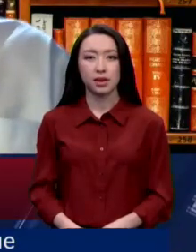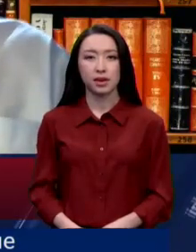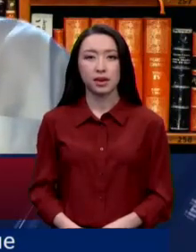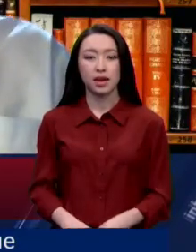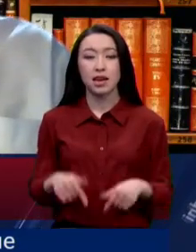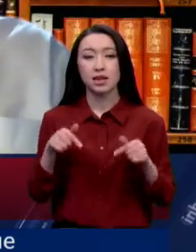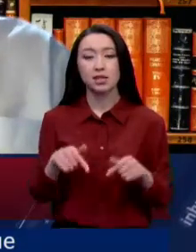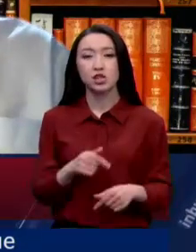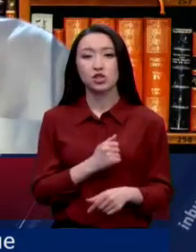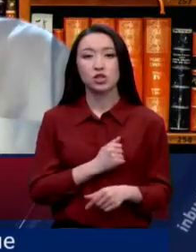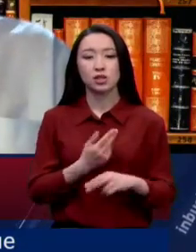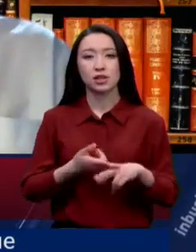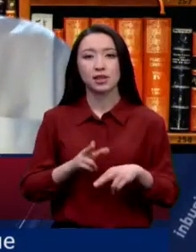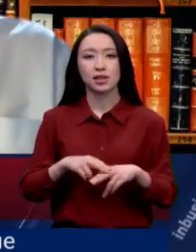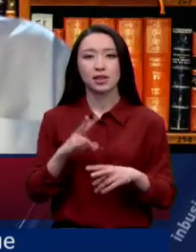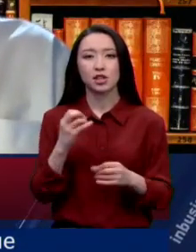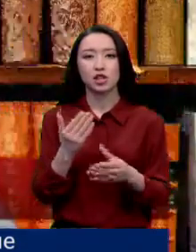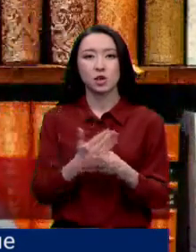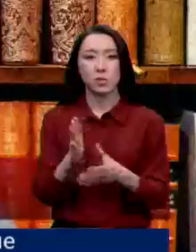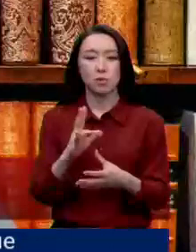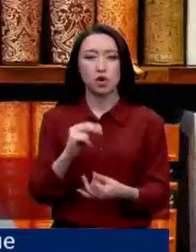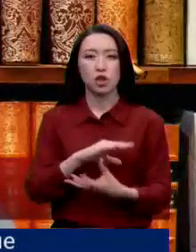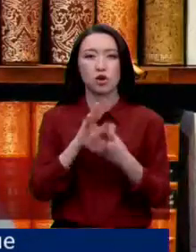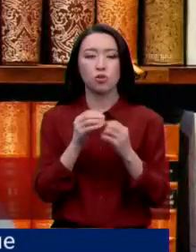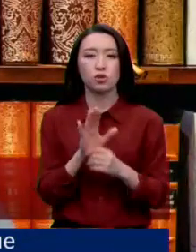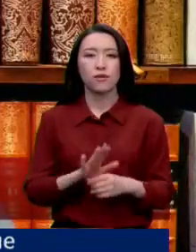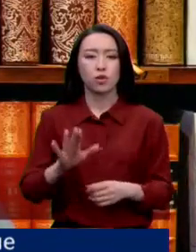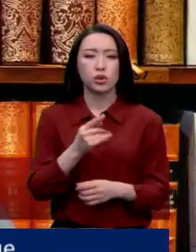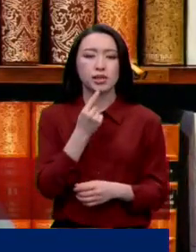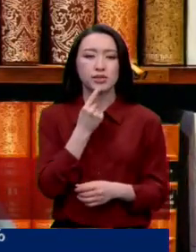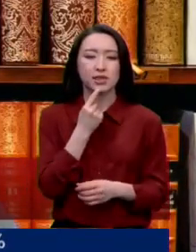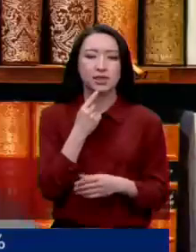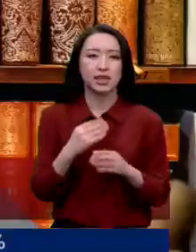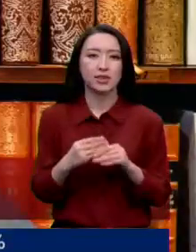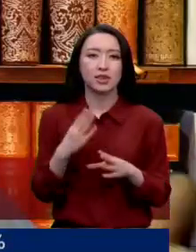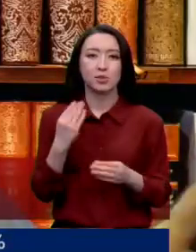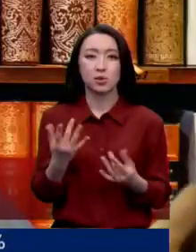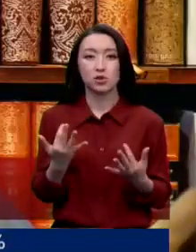Здесь, к сожалению, это не поможет на общем фоне дефицита автомобилей.